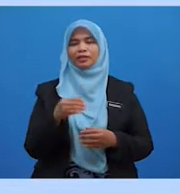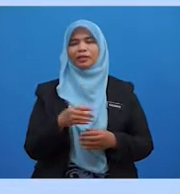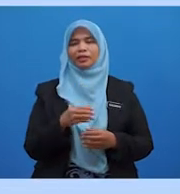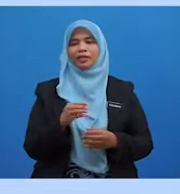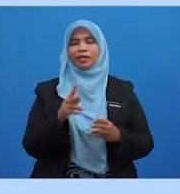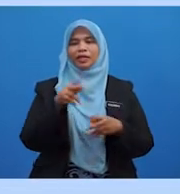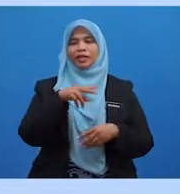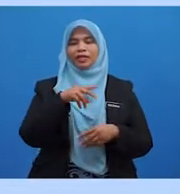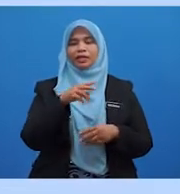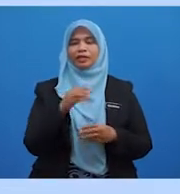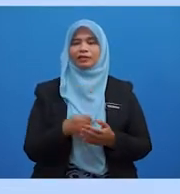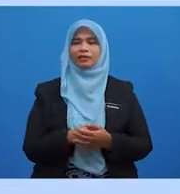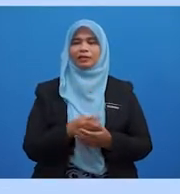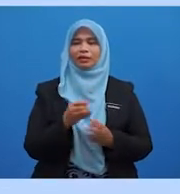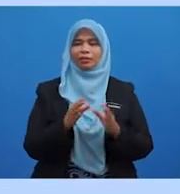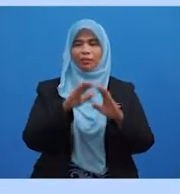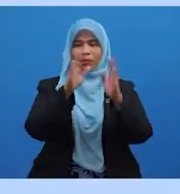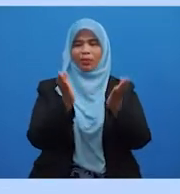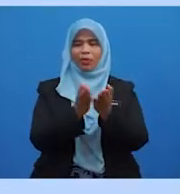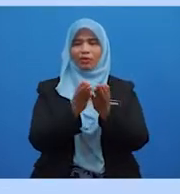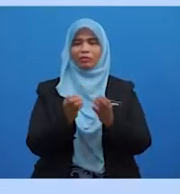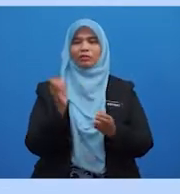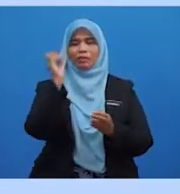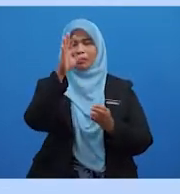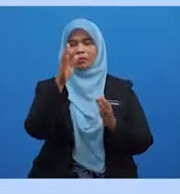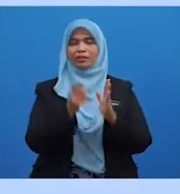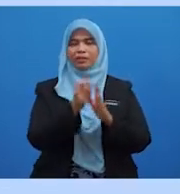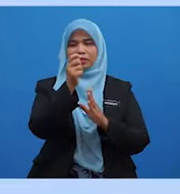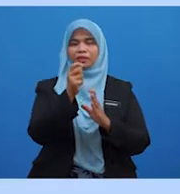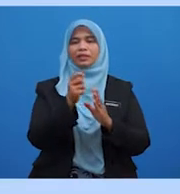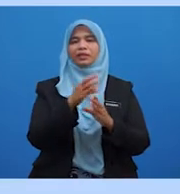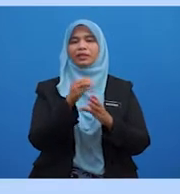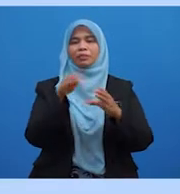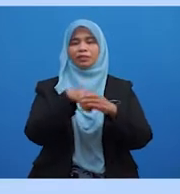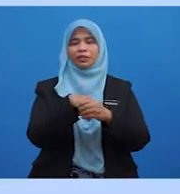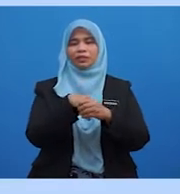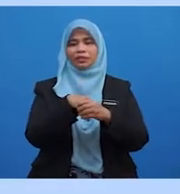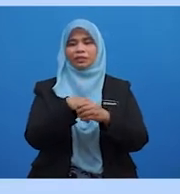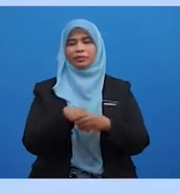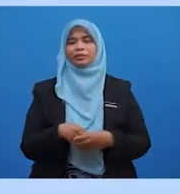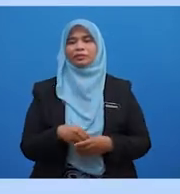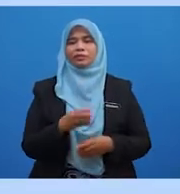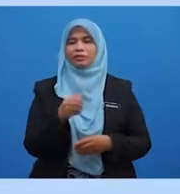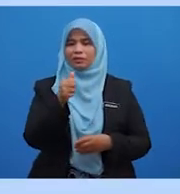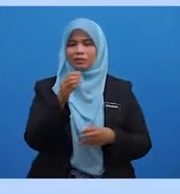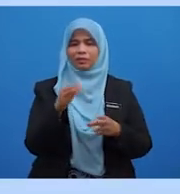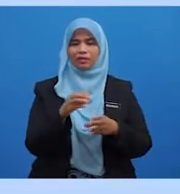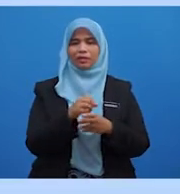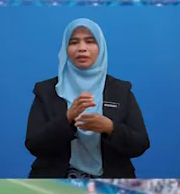dan seterusnya, bola dilambung tinggi dan bola tersebut masuk ke dalam jaring dan anda dapat menjaringkan